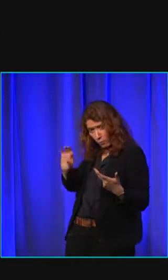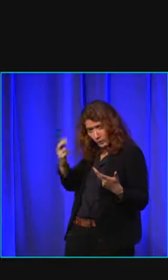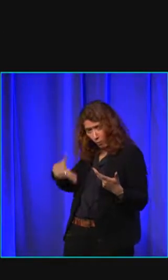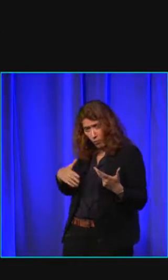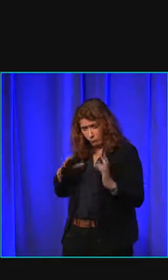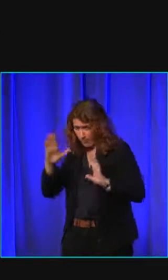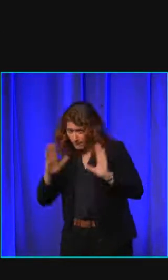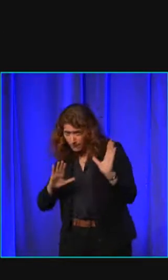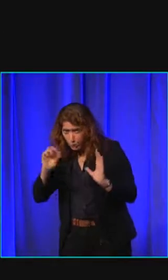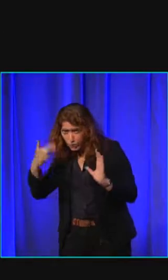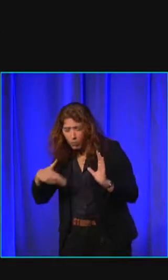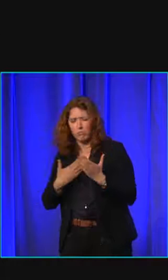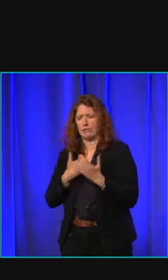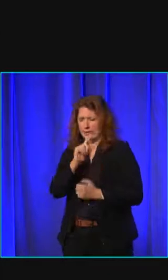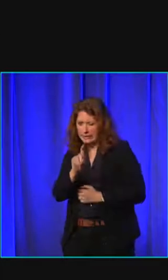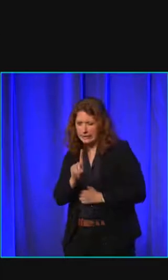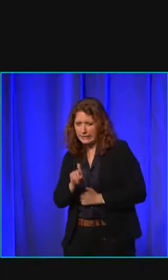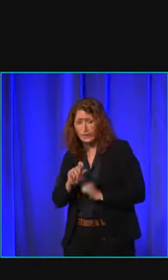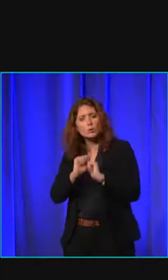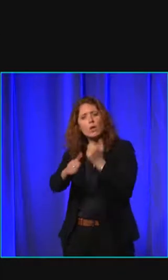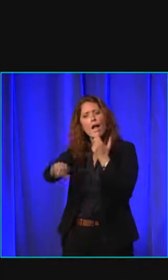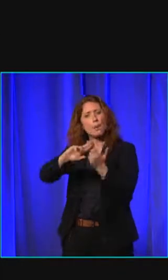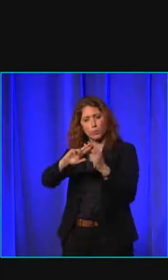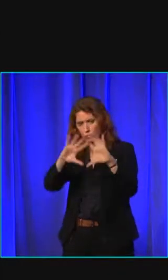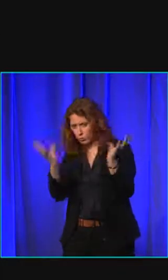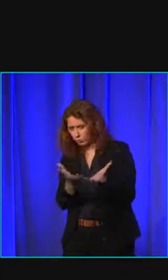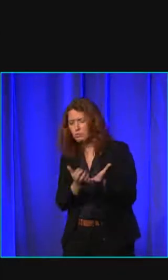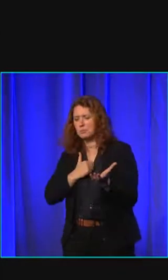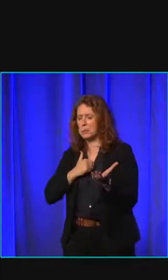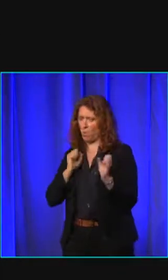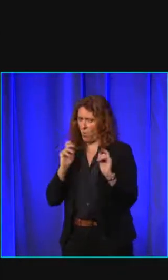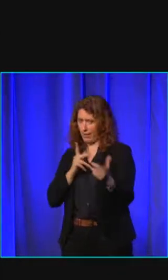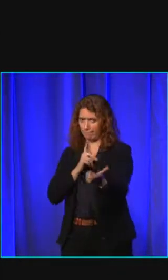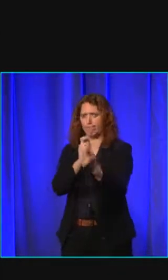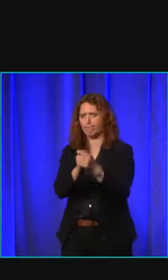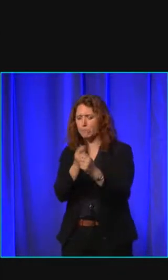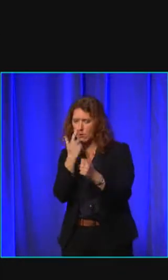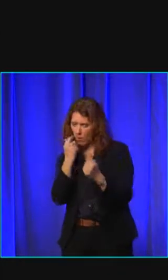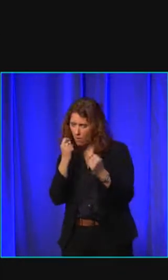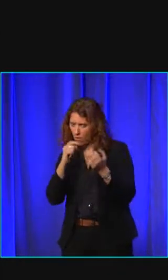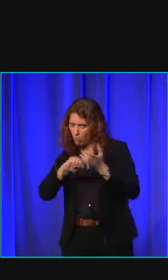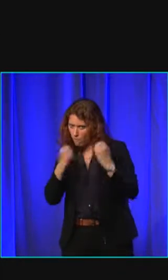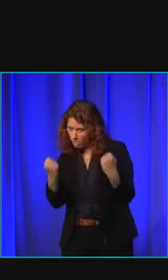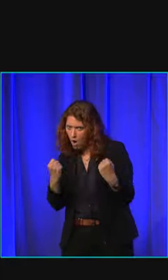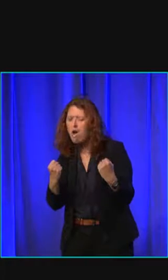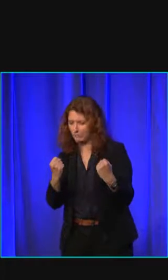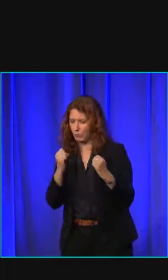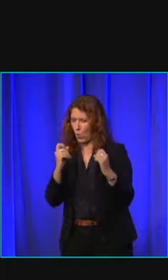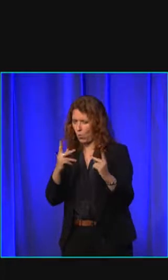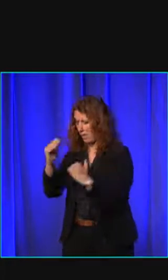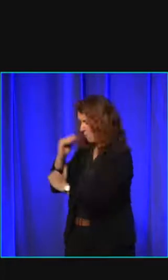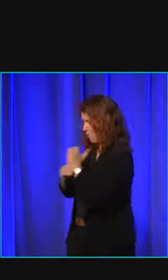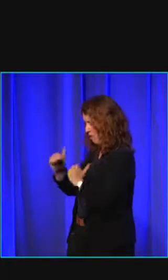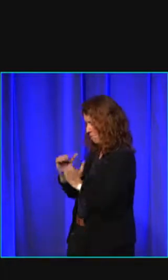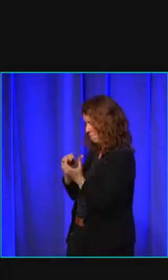en fonction de ce qu'il fait, je vais m'appuyer sur ses points forts pour construire le programme qu'il